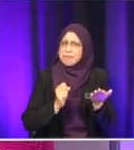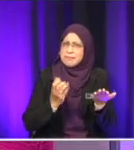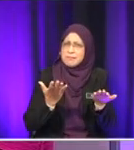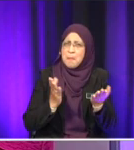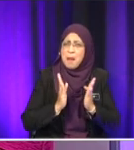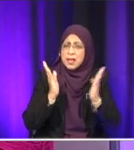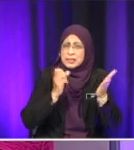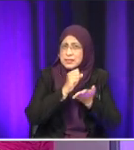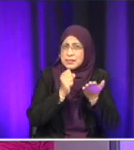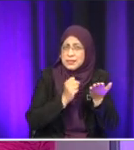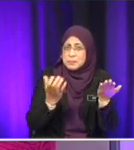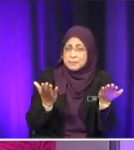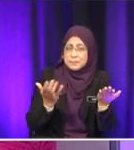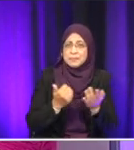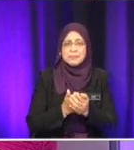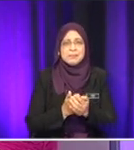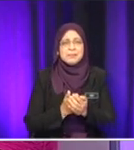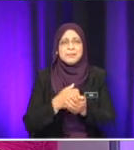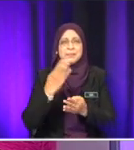akan belajar